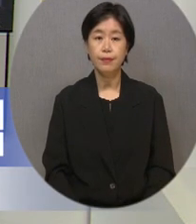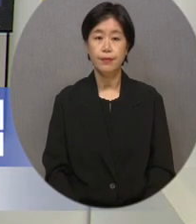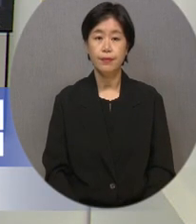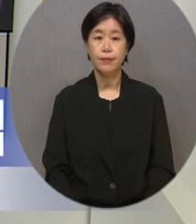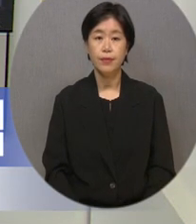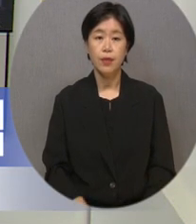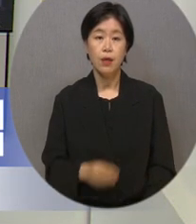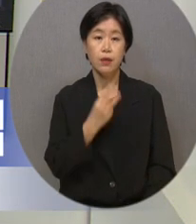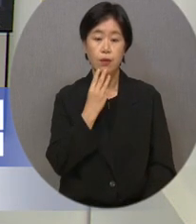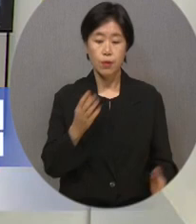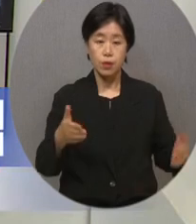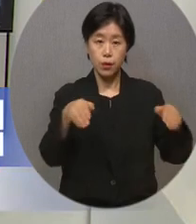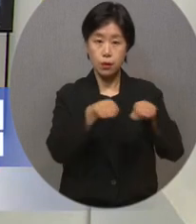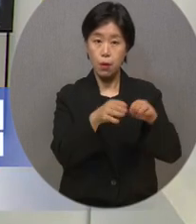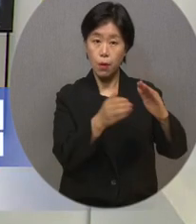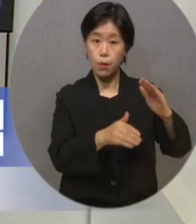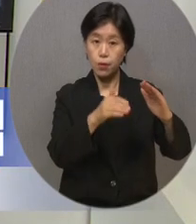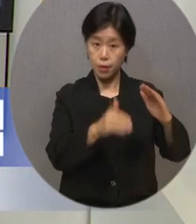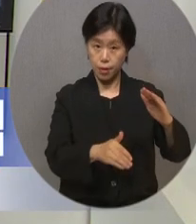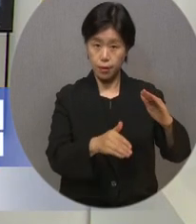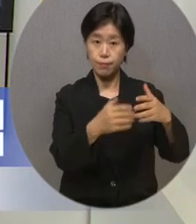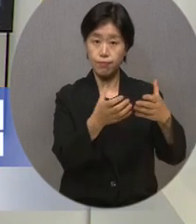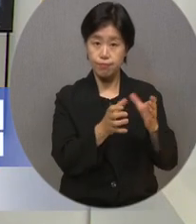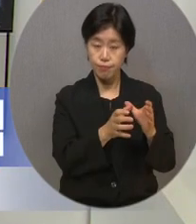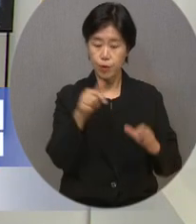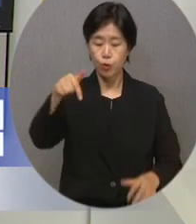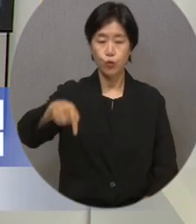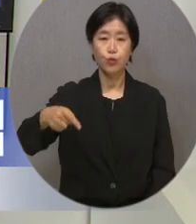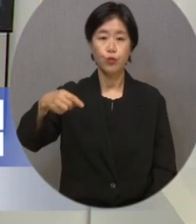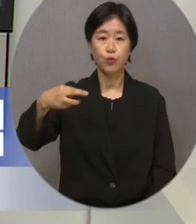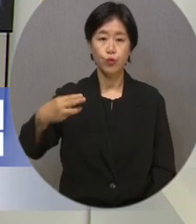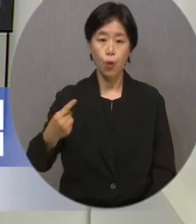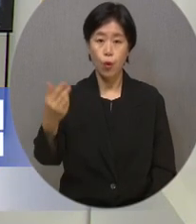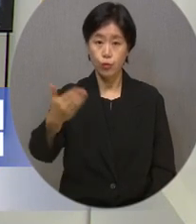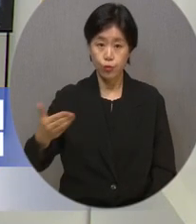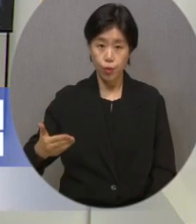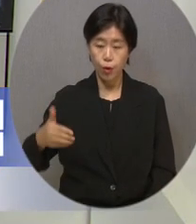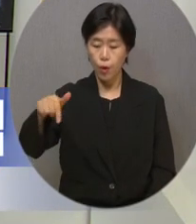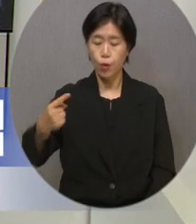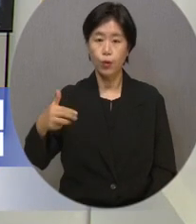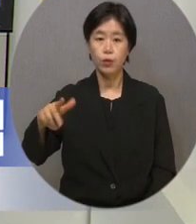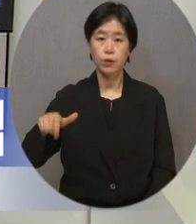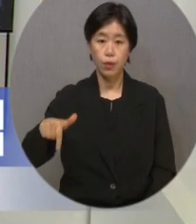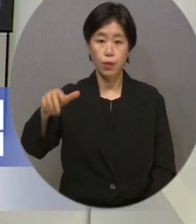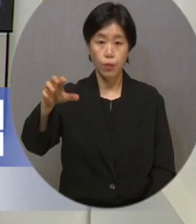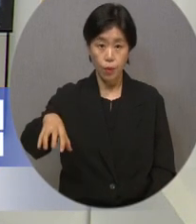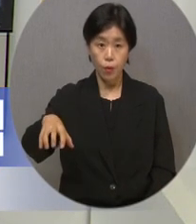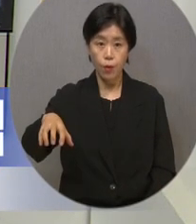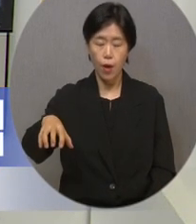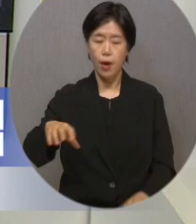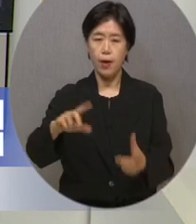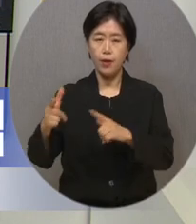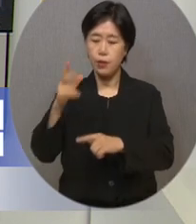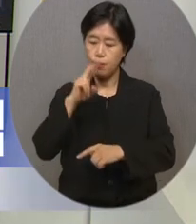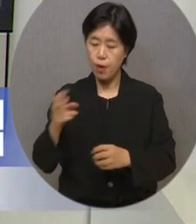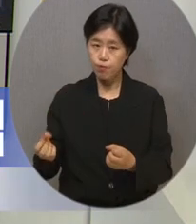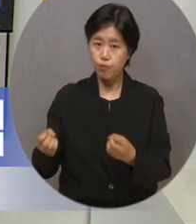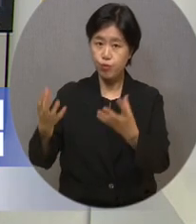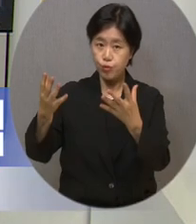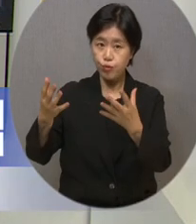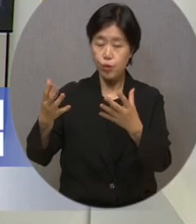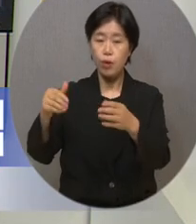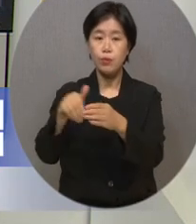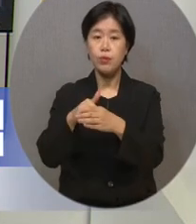다음 뉴스입니다 서울시설공단이 구로구 고척스카이돔에서 콘서트 등 문화공연 개최 시 장애인들을